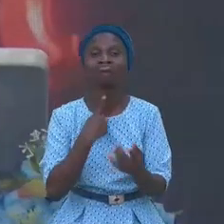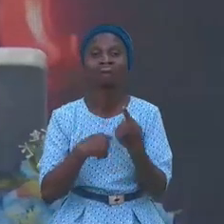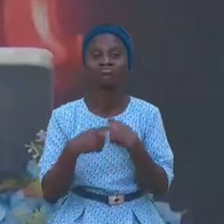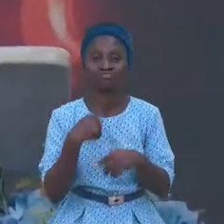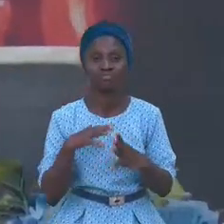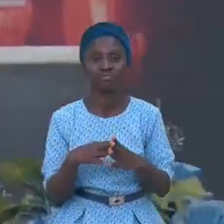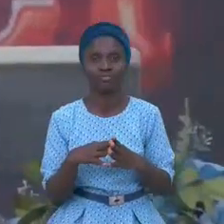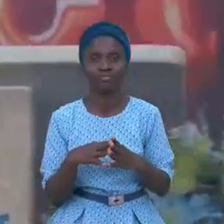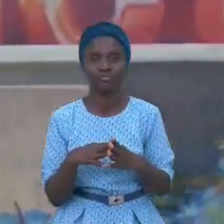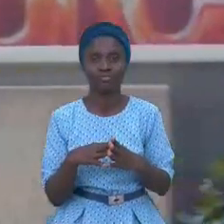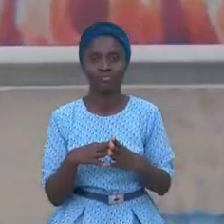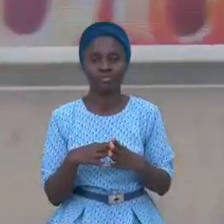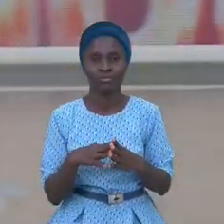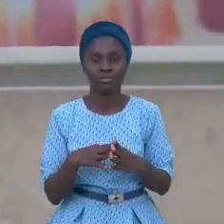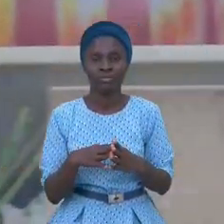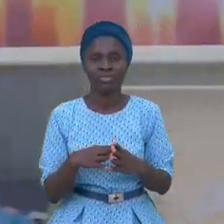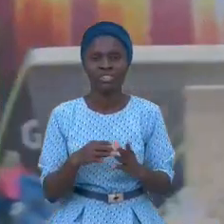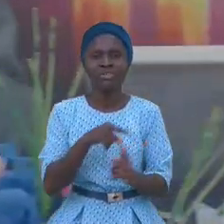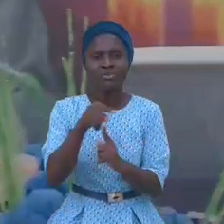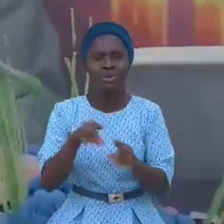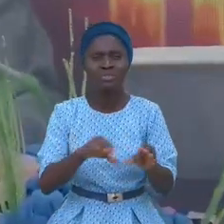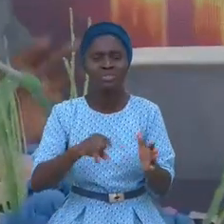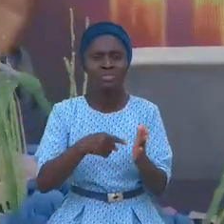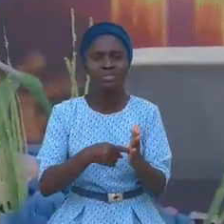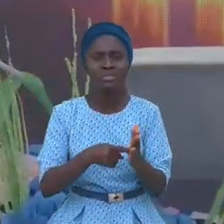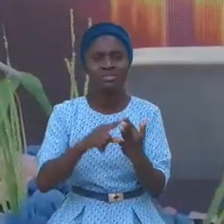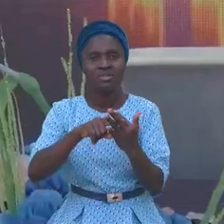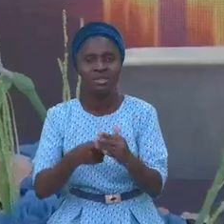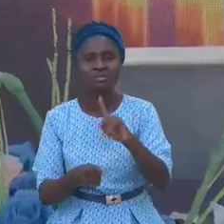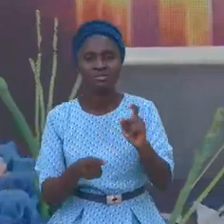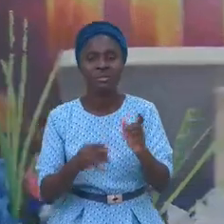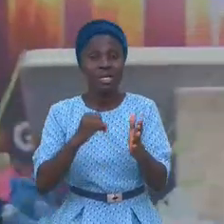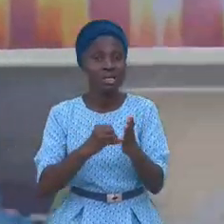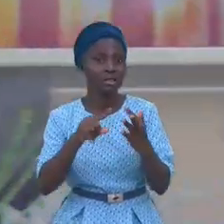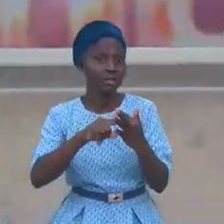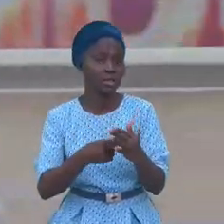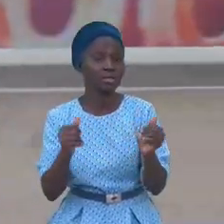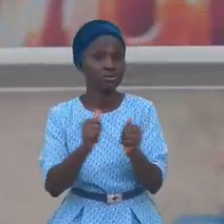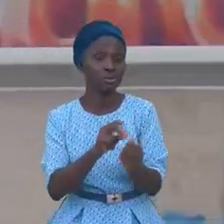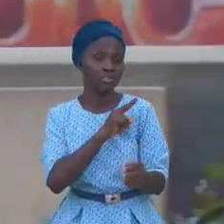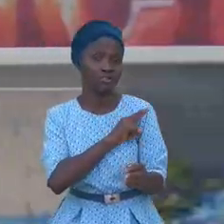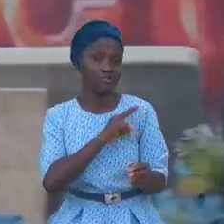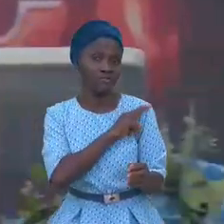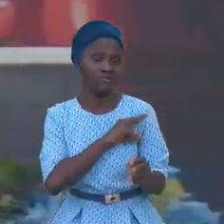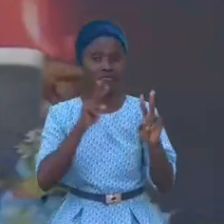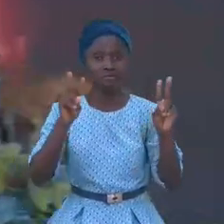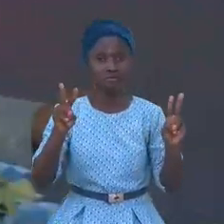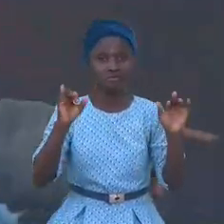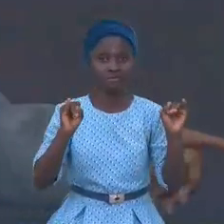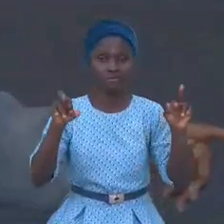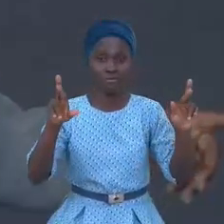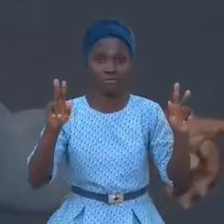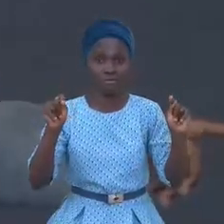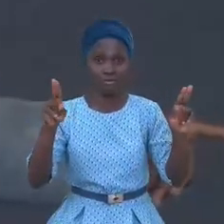convoitise. Ça commence comment? Ça commence par la vertu. Tu viens dans cette vie,